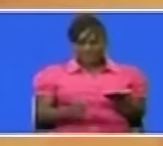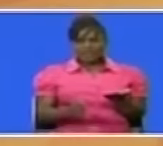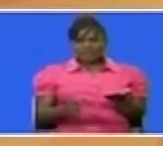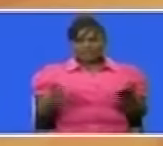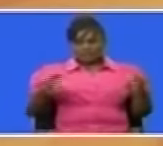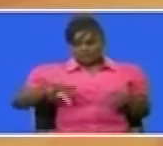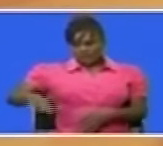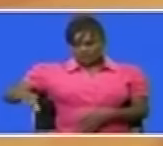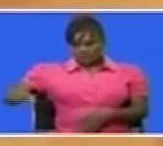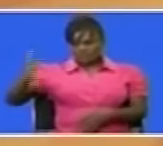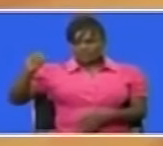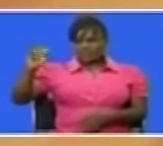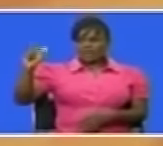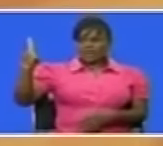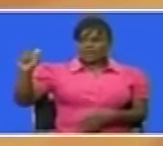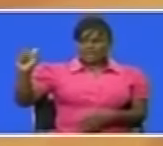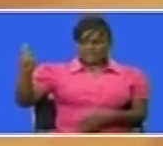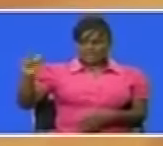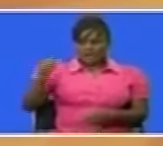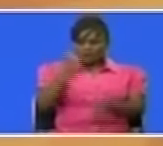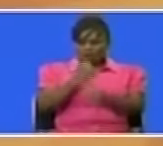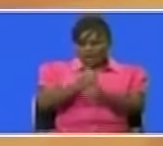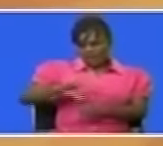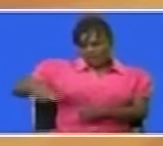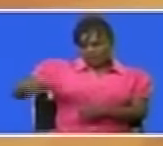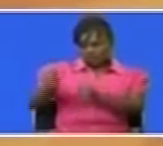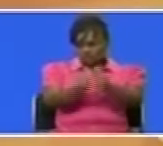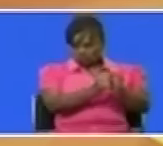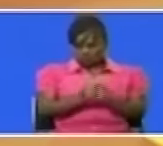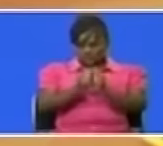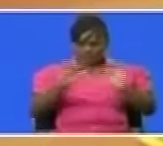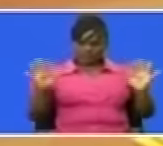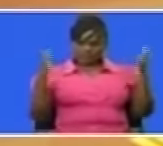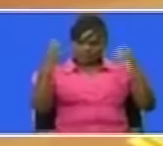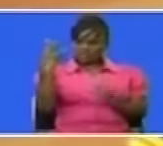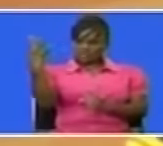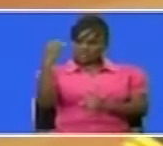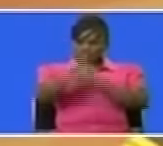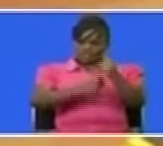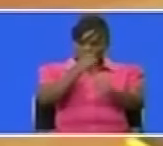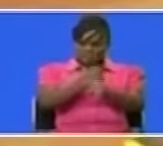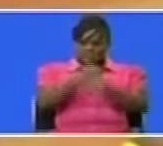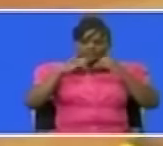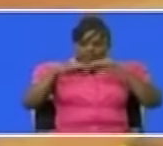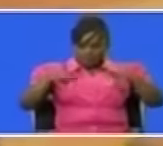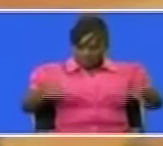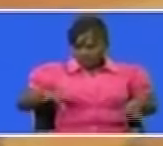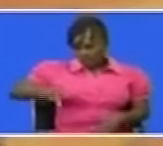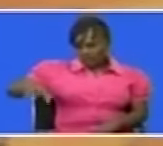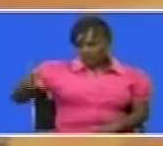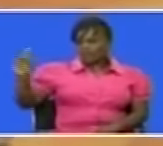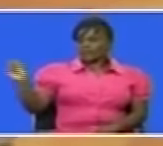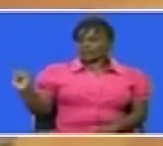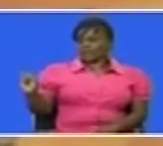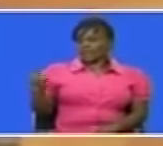Wakazi wa kaunti ya Mandera wakishirikiana na serikali ya kaunti hiyo walisherekea maadhimisho ya tatu ya ugatuzi ya kaunti hiyo. Kaunti ya Mandera ni